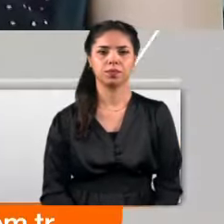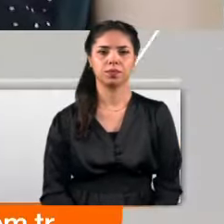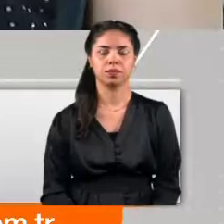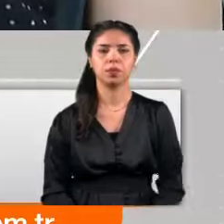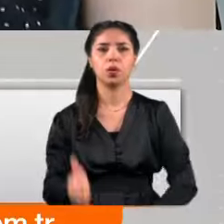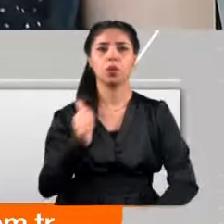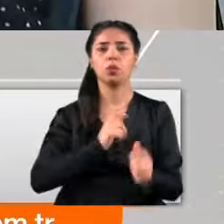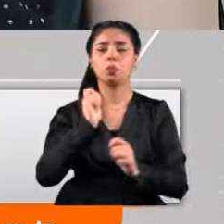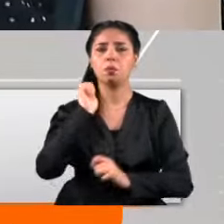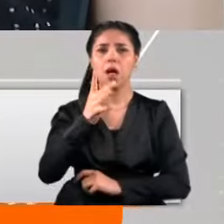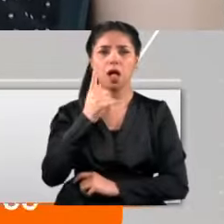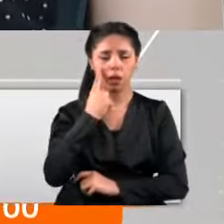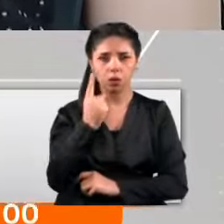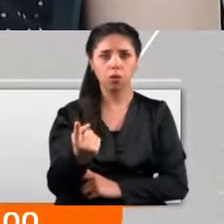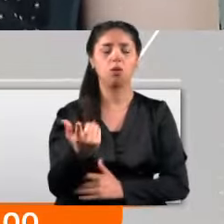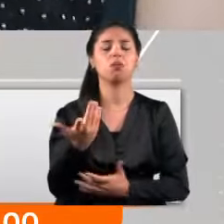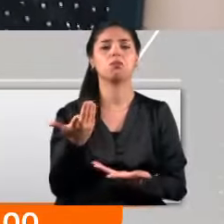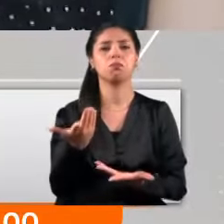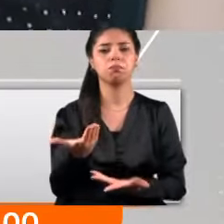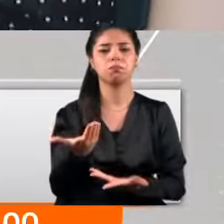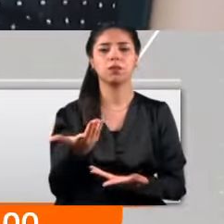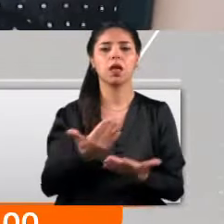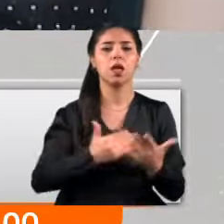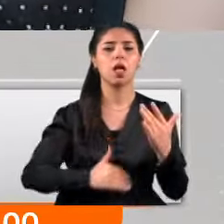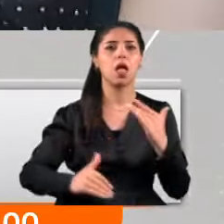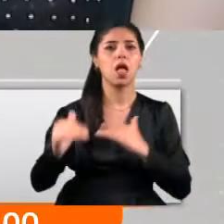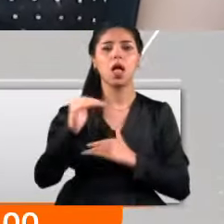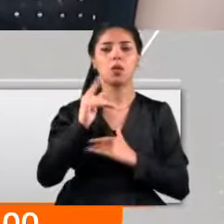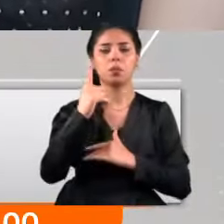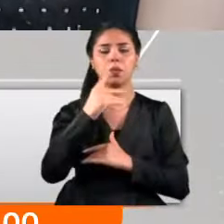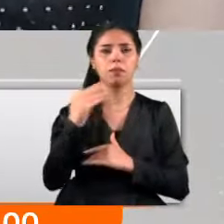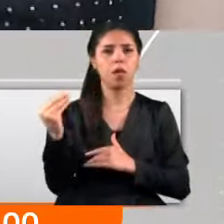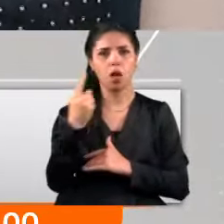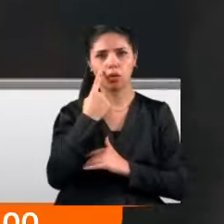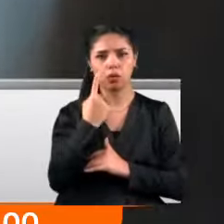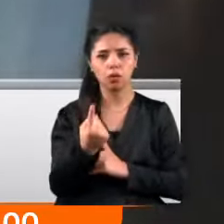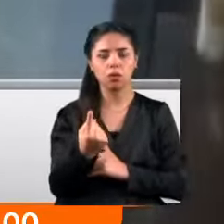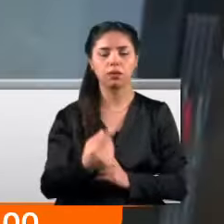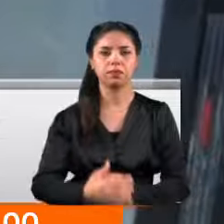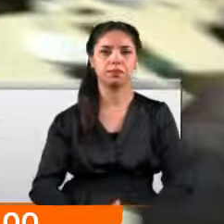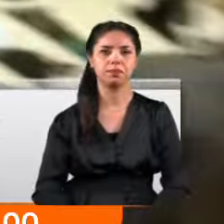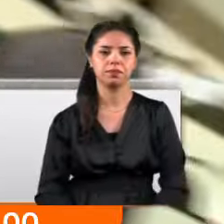Üniversite fiyatları çok pahalı, aşırı derecede pahalı. En yükseği de 1 milyona kadar falan gidiyor.